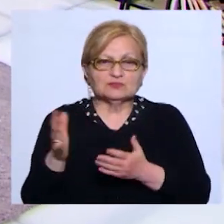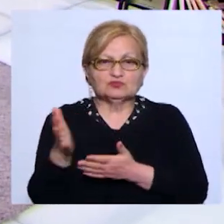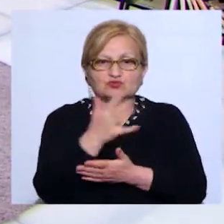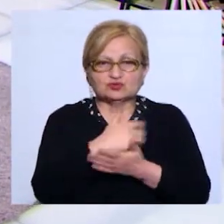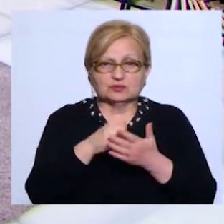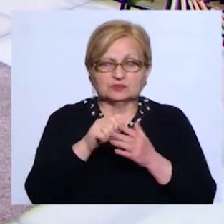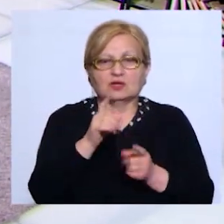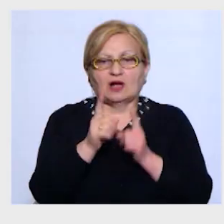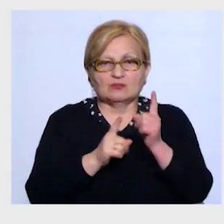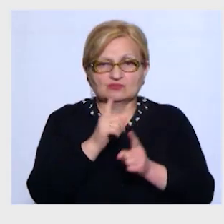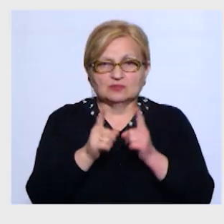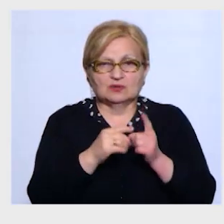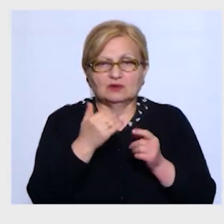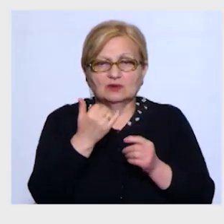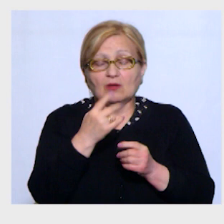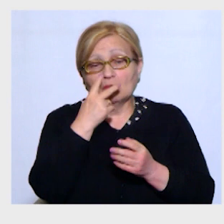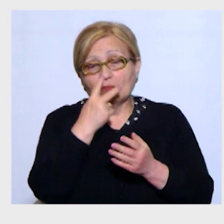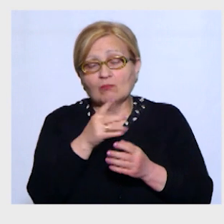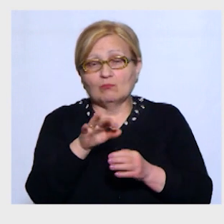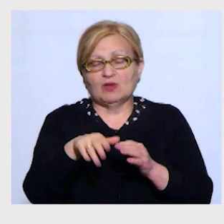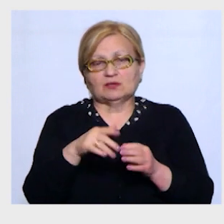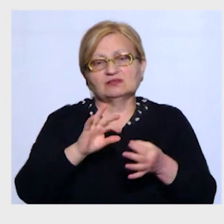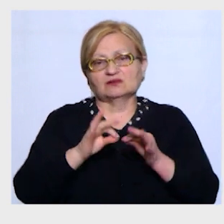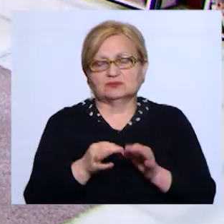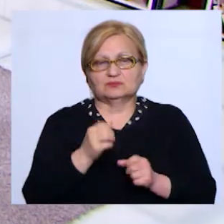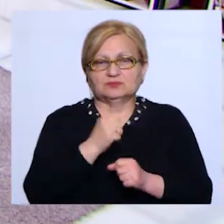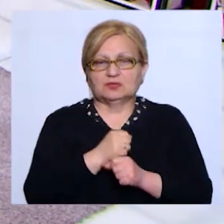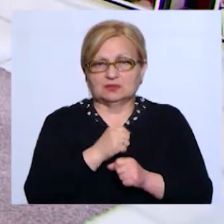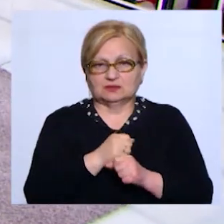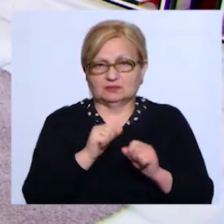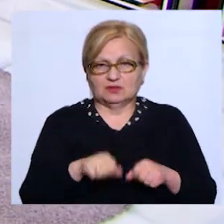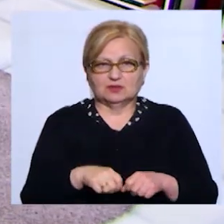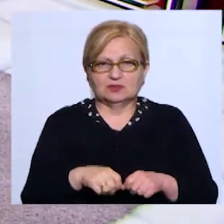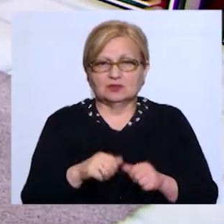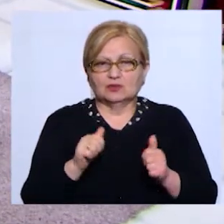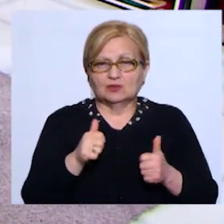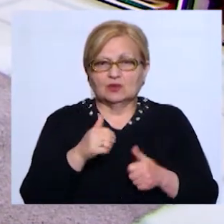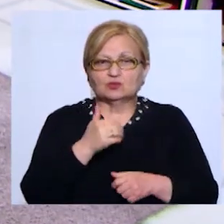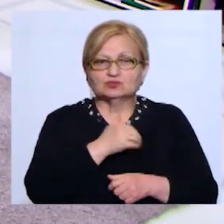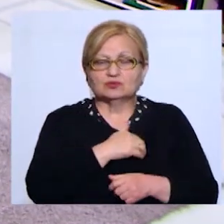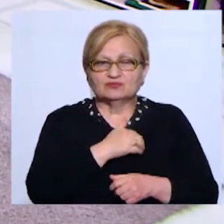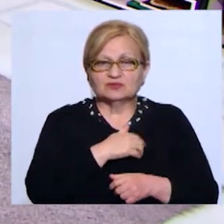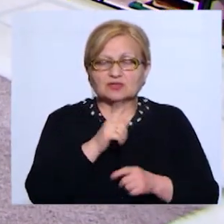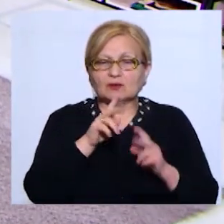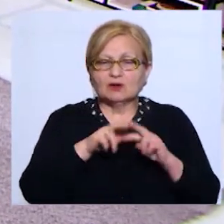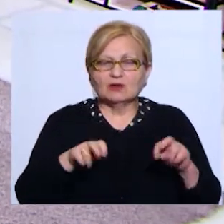დამუშავების, ანალიზის და მასზე დაყრდნობით დასკვნების გაკეთების შესახებ. ესე იგი, როგორ არის, როცა ჩვენ გვინდა რაიმე